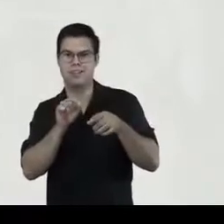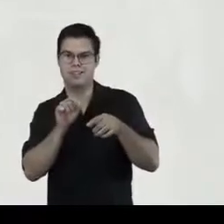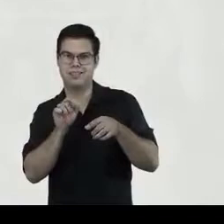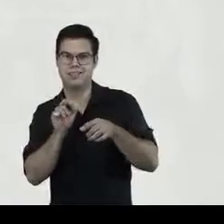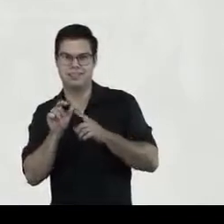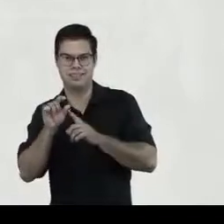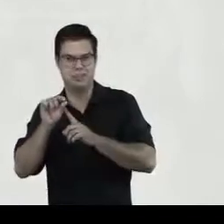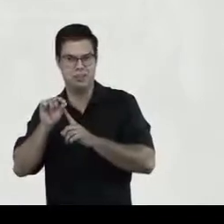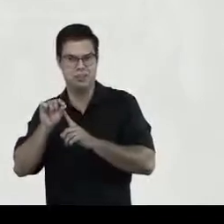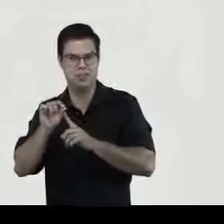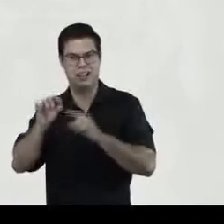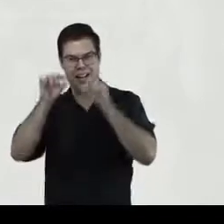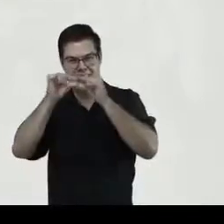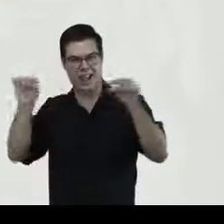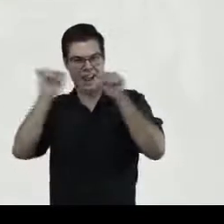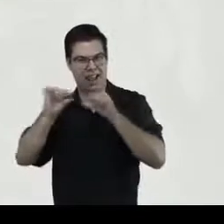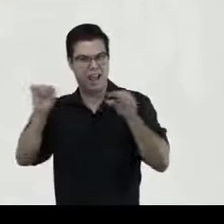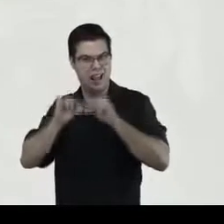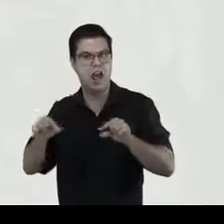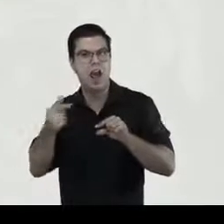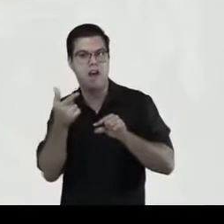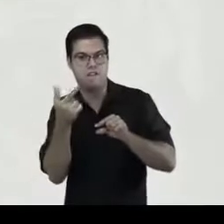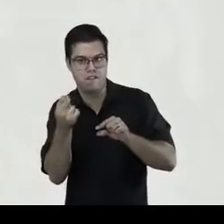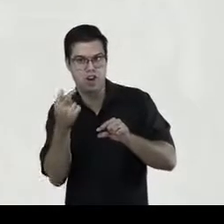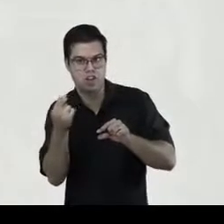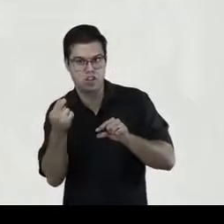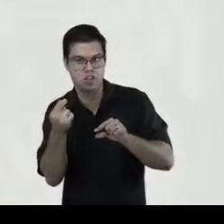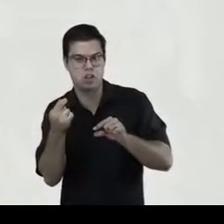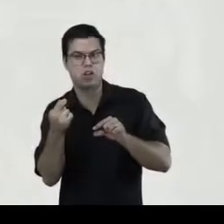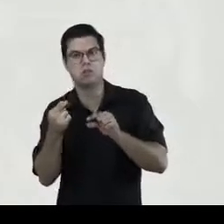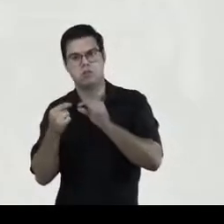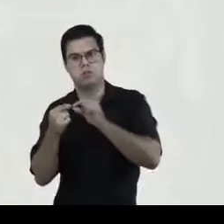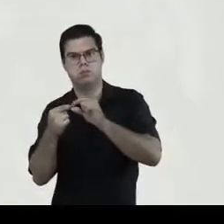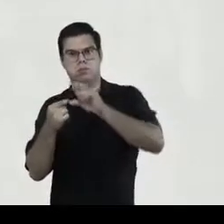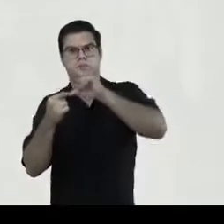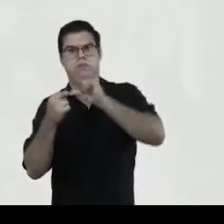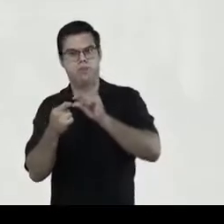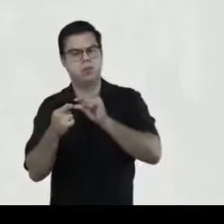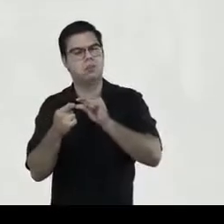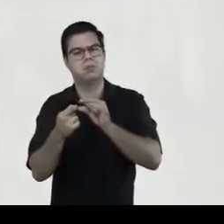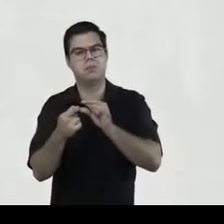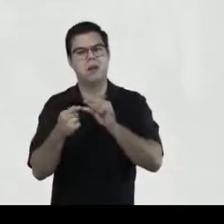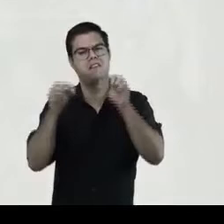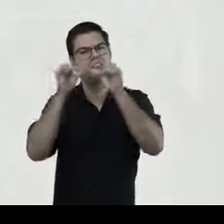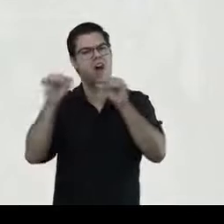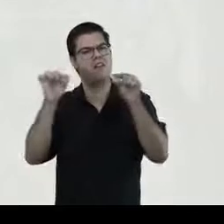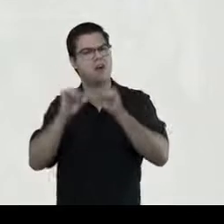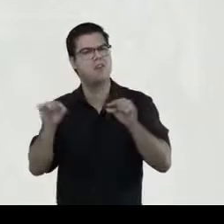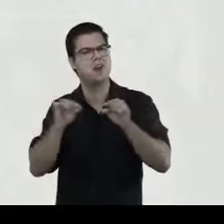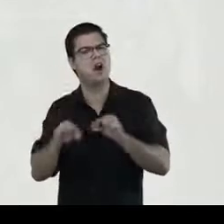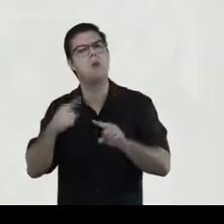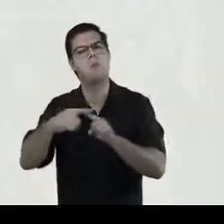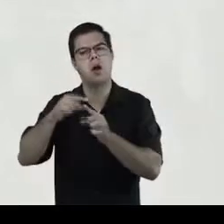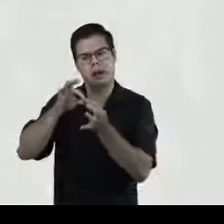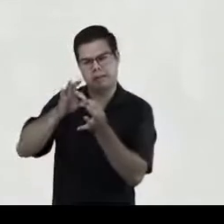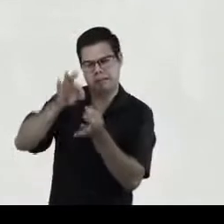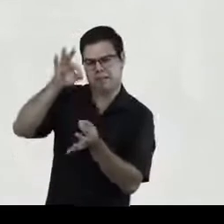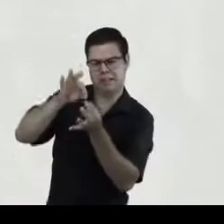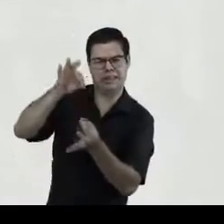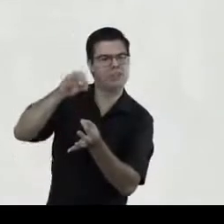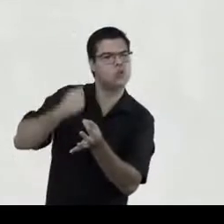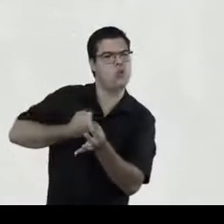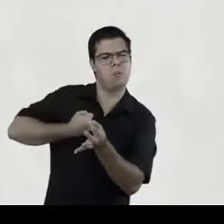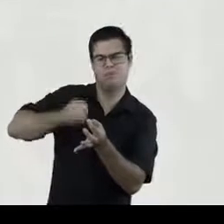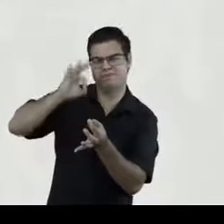messen relativ ungenau wäre. Und außerdem ist ja hier um mehrere hundert Jahre alte Bücher geht, bei denen